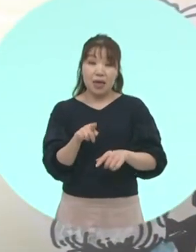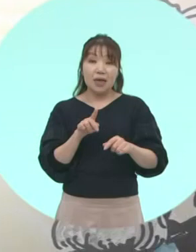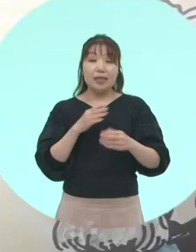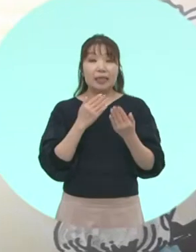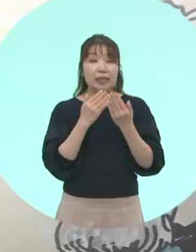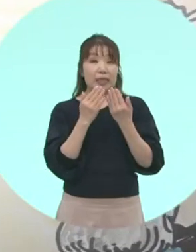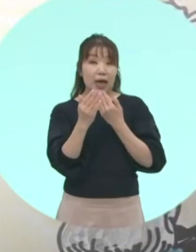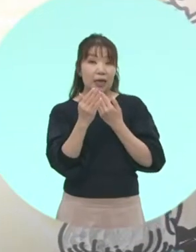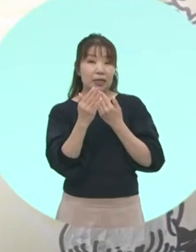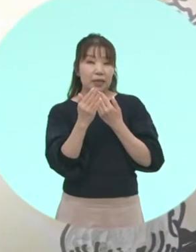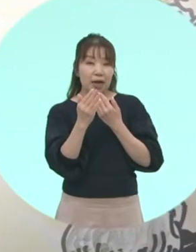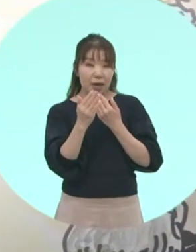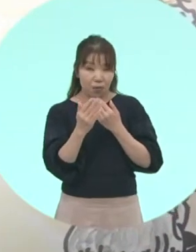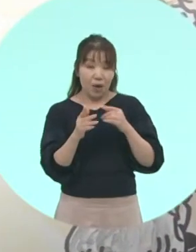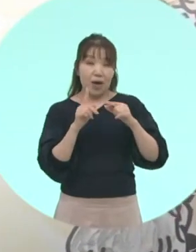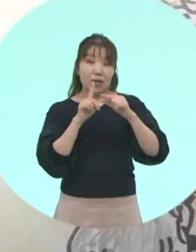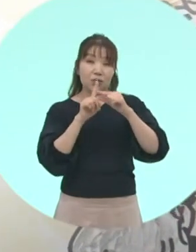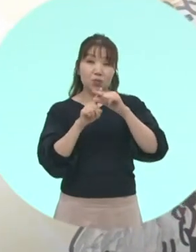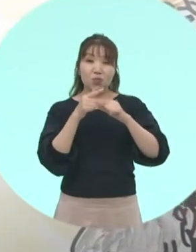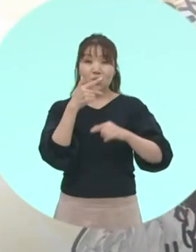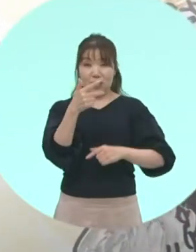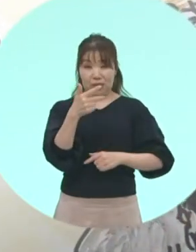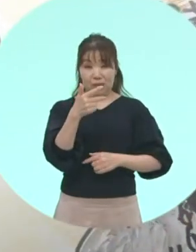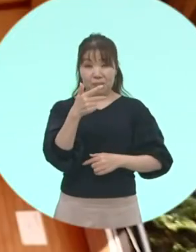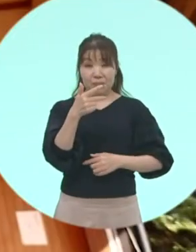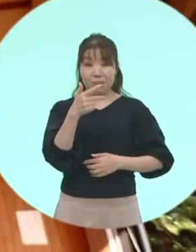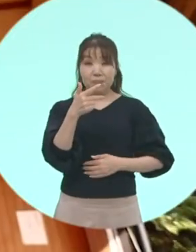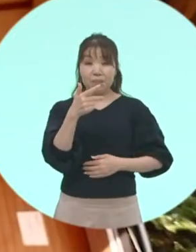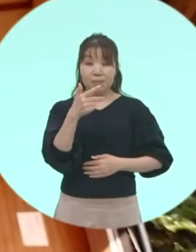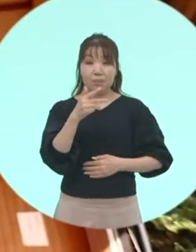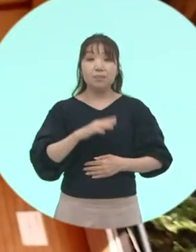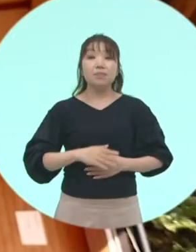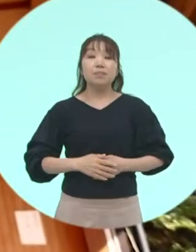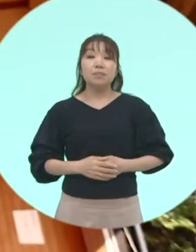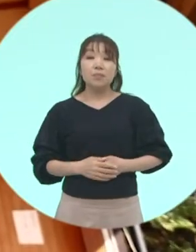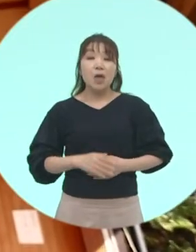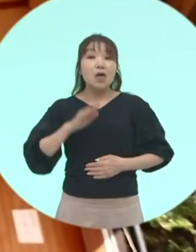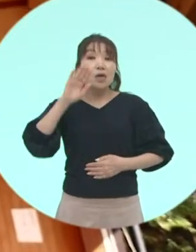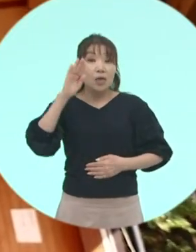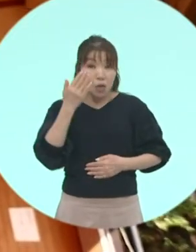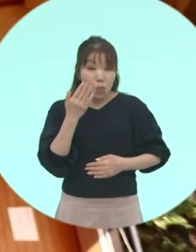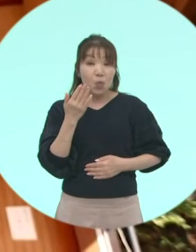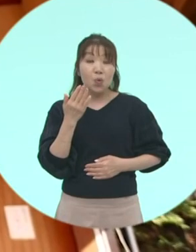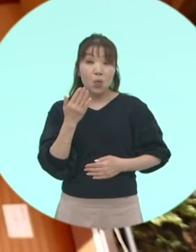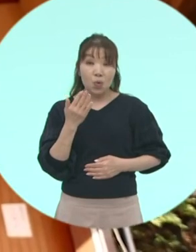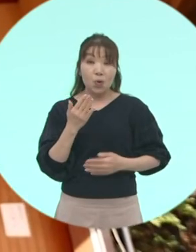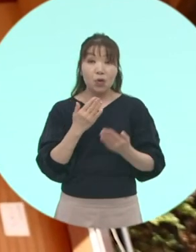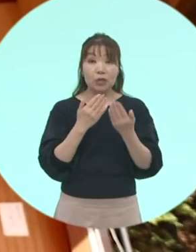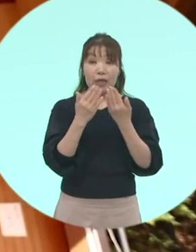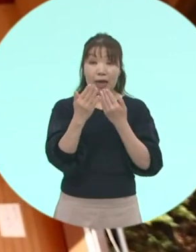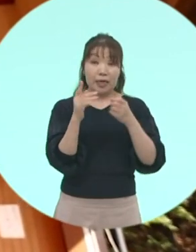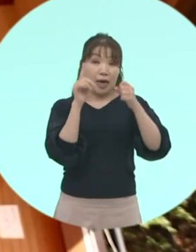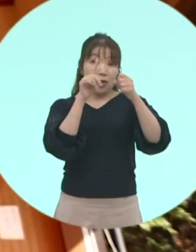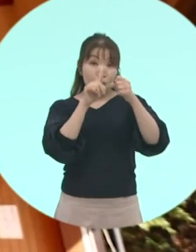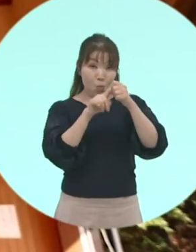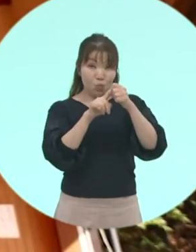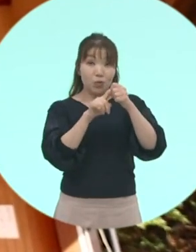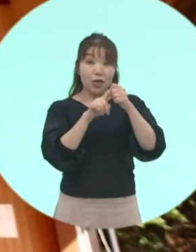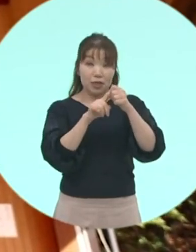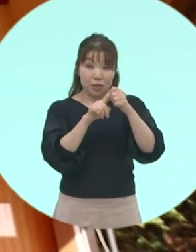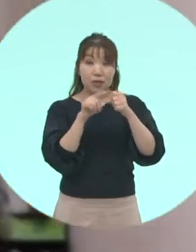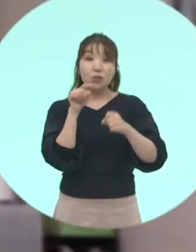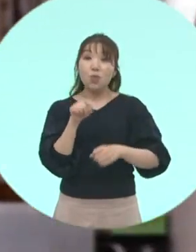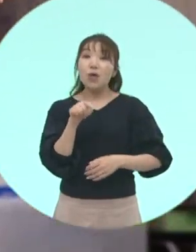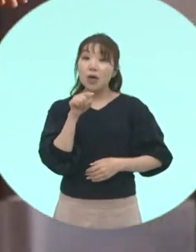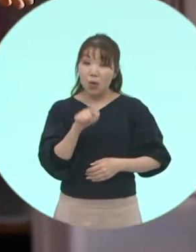い年輪ピックは中止に。しかしながら大会の目的、